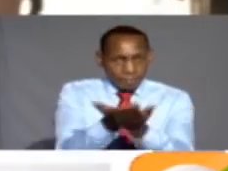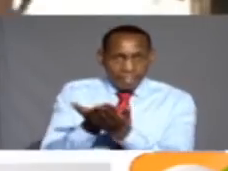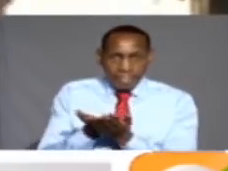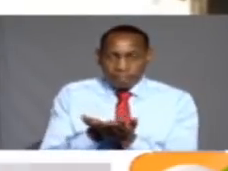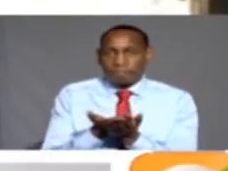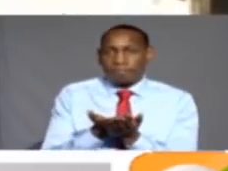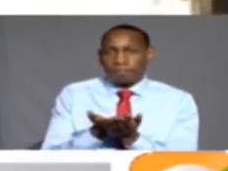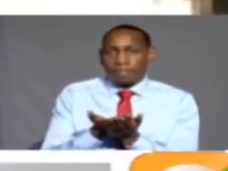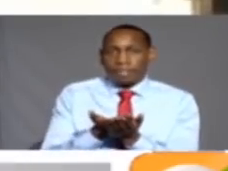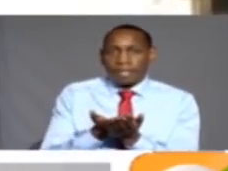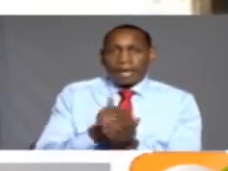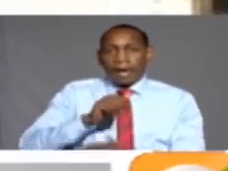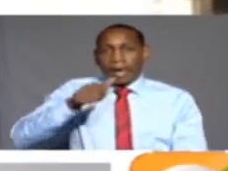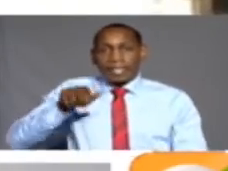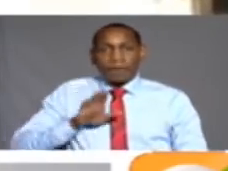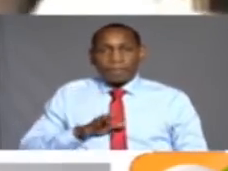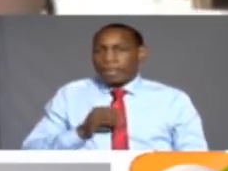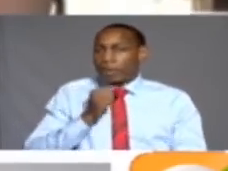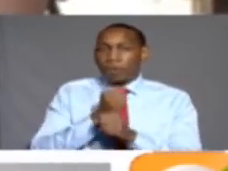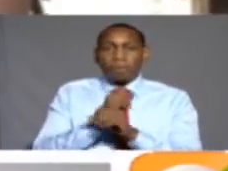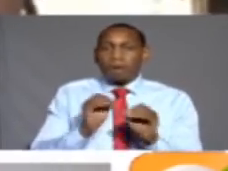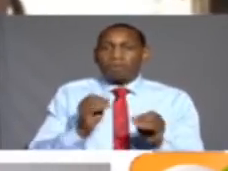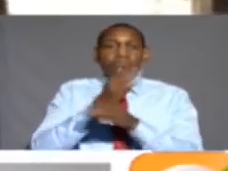wale wanawake ambao